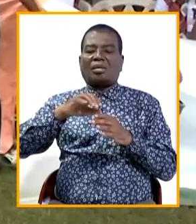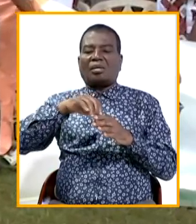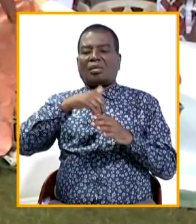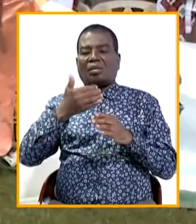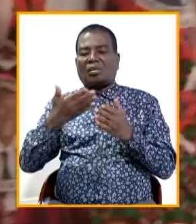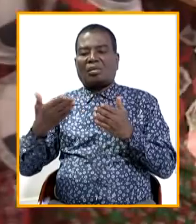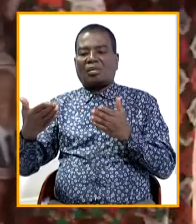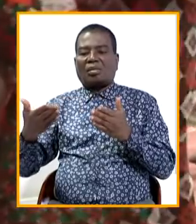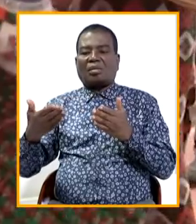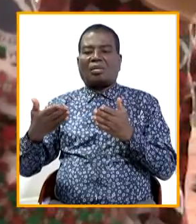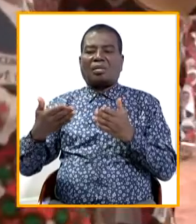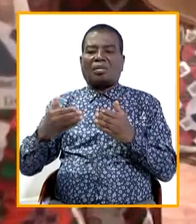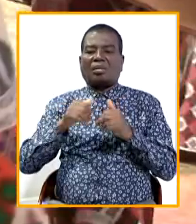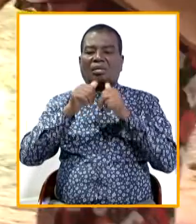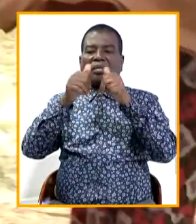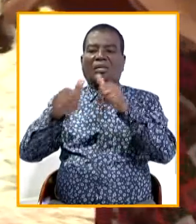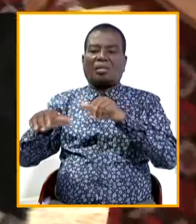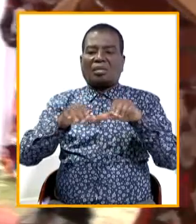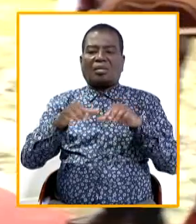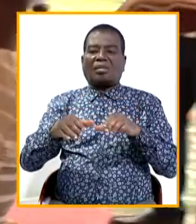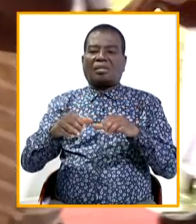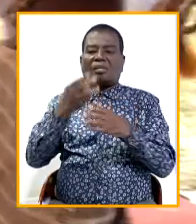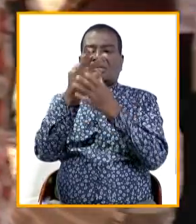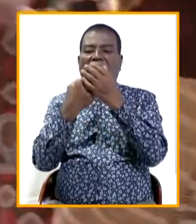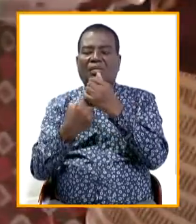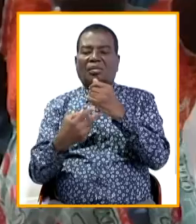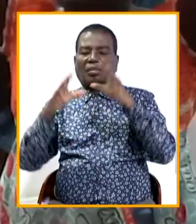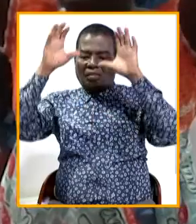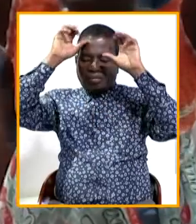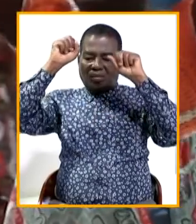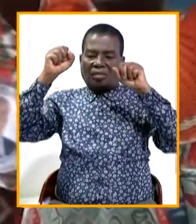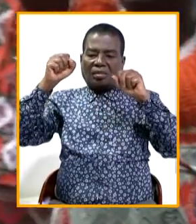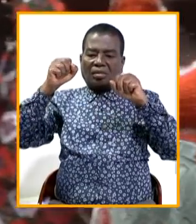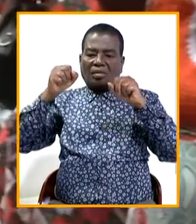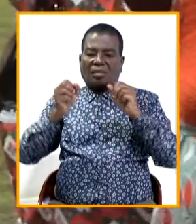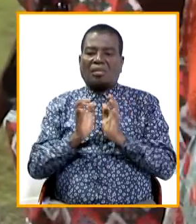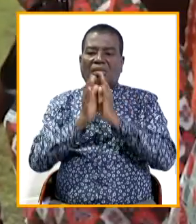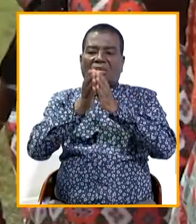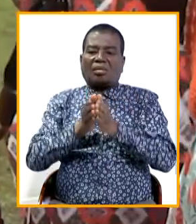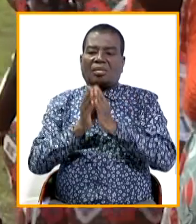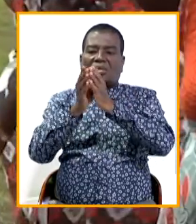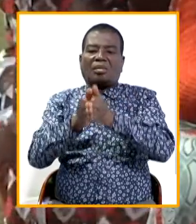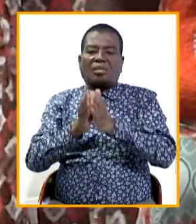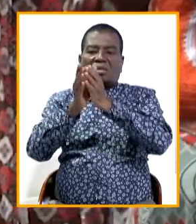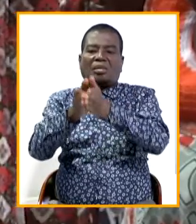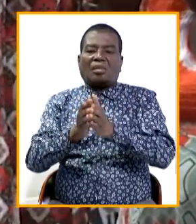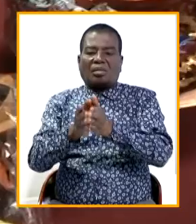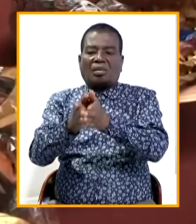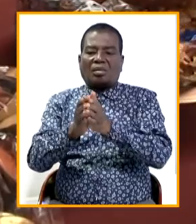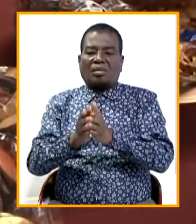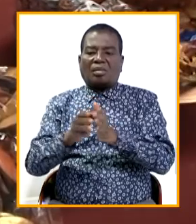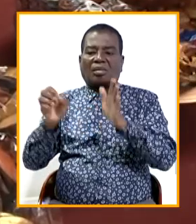cette cérémonie, les dons faits au couple présidentiel. Entre autres, une pirogue symbolisant le navire